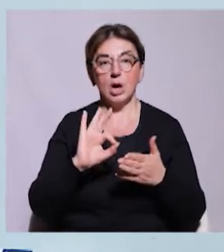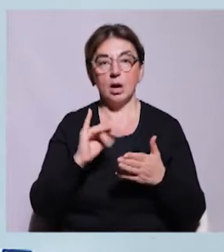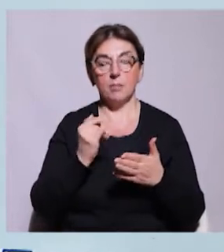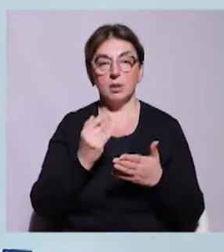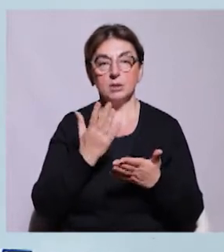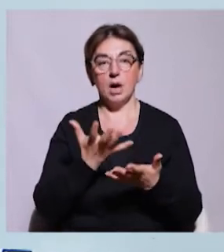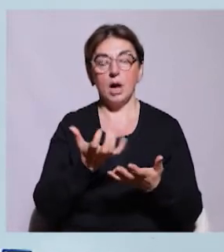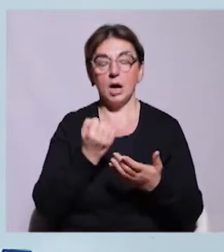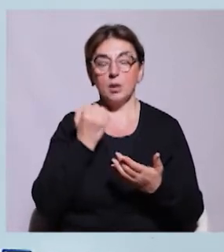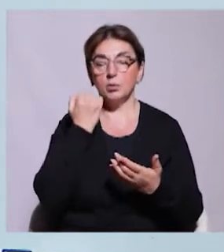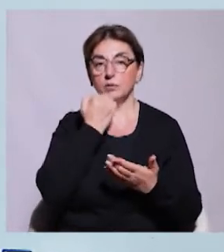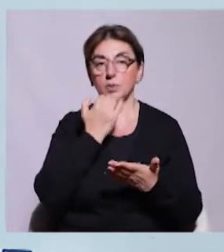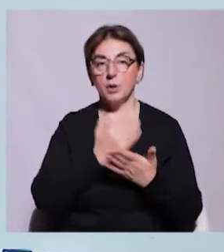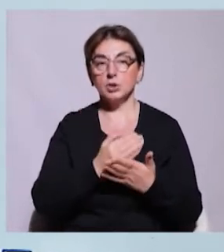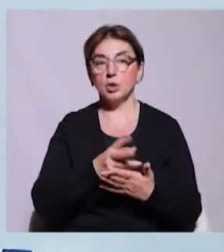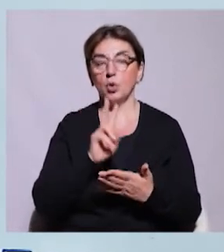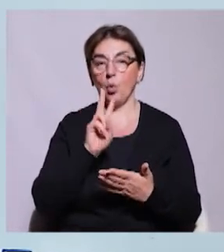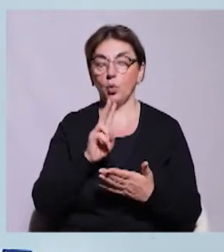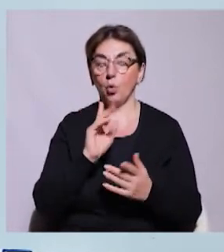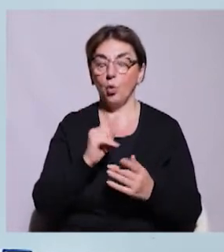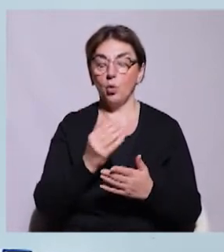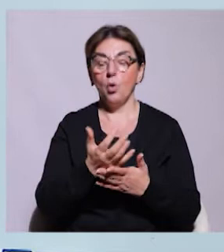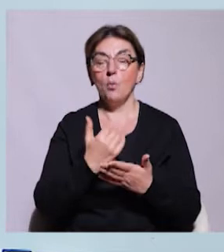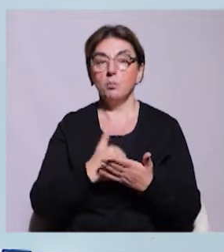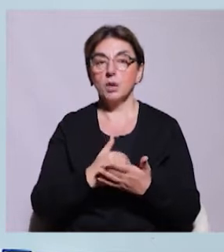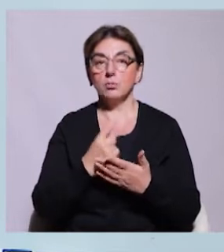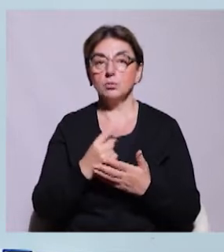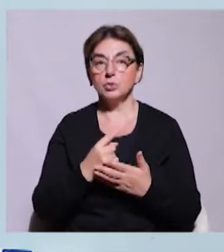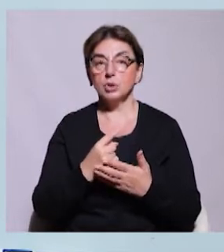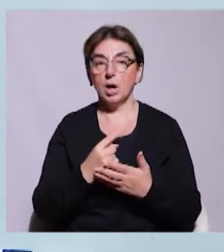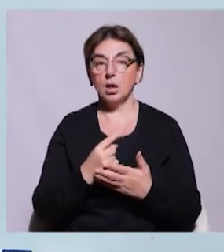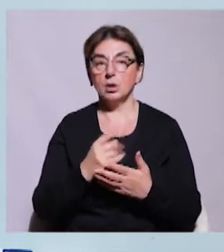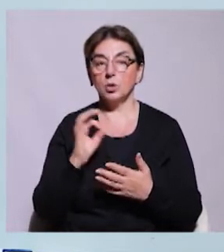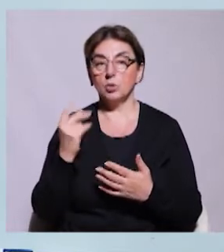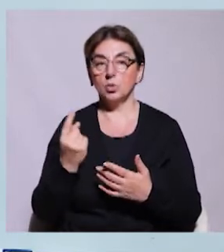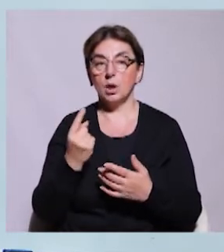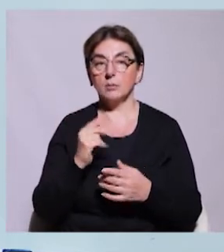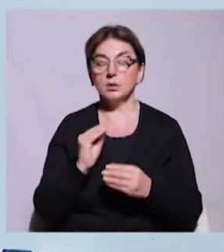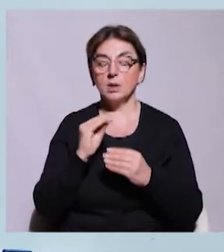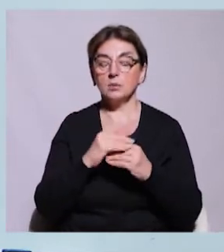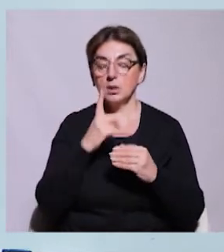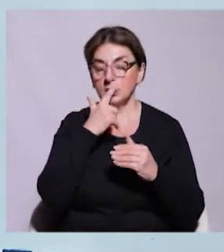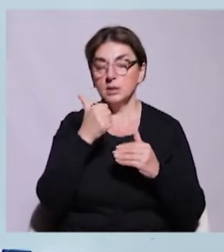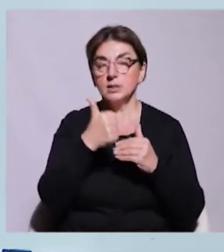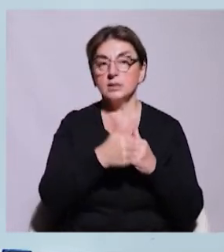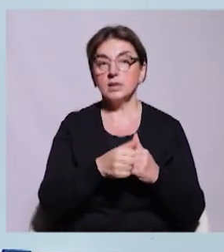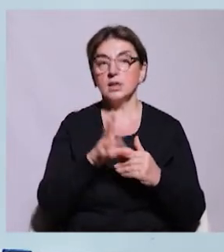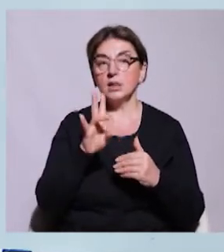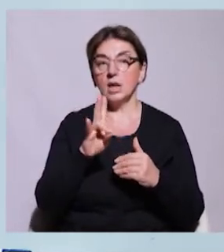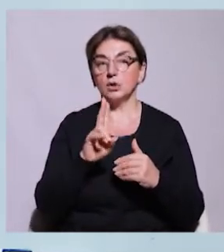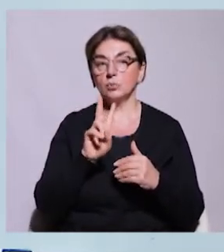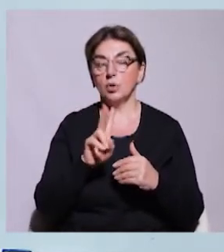ჟანგბადი, აღებულ ნივთიერებებში მაქვს ორი ატომი, ხოლო მიღებულში მაქვს ერთი. აქედან გამომდინარე, დავწერ ორს მე ნატრიუმის ოქსიდის